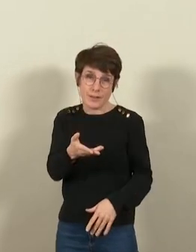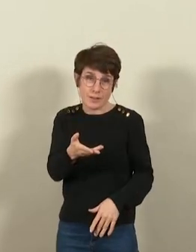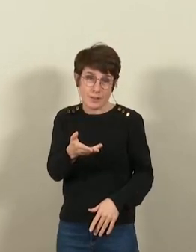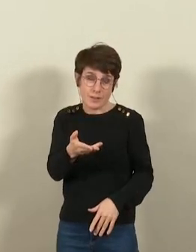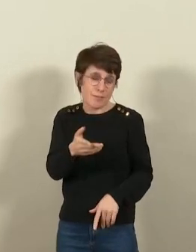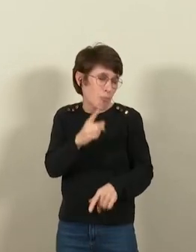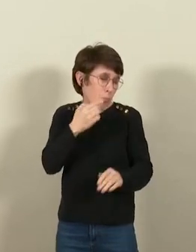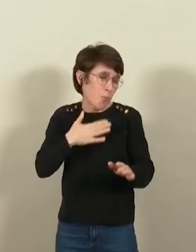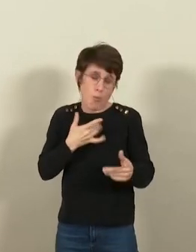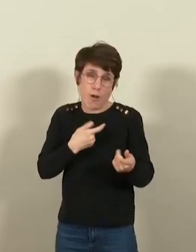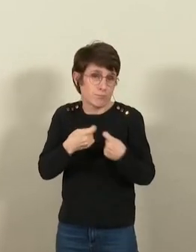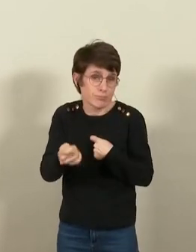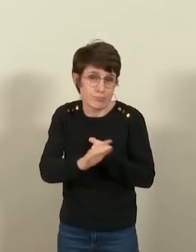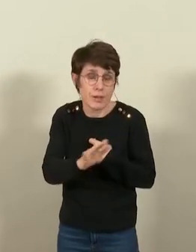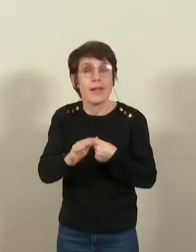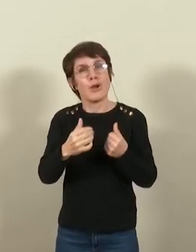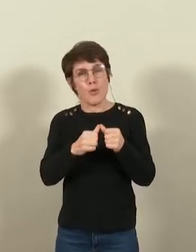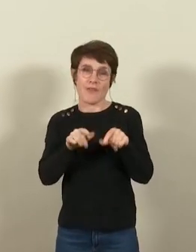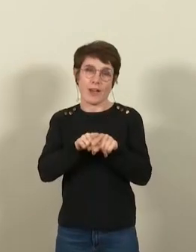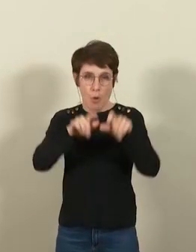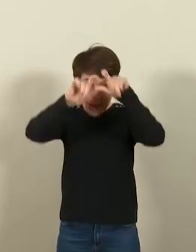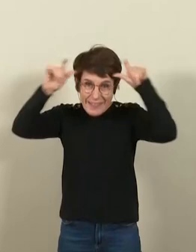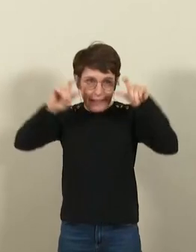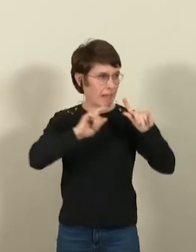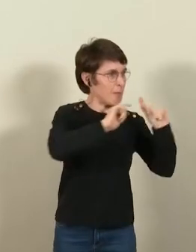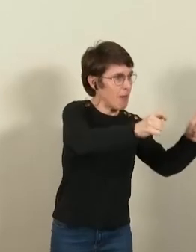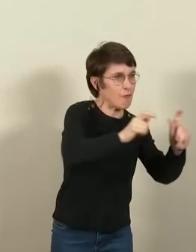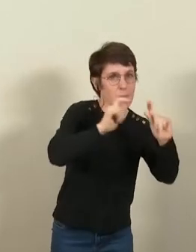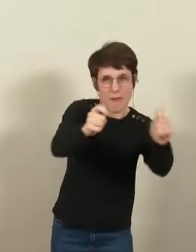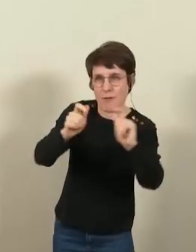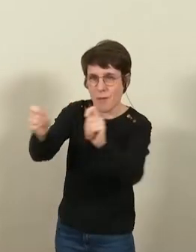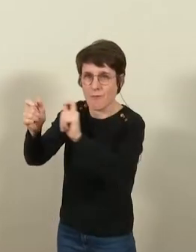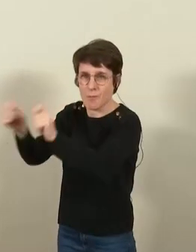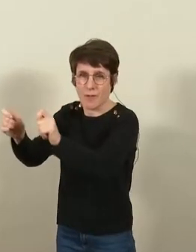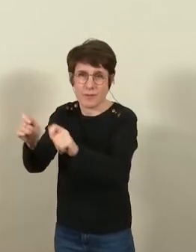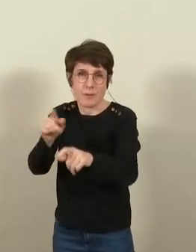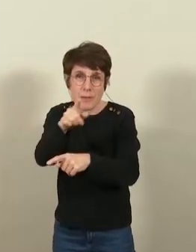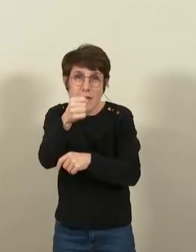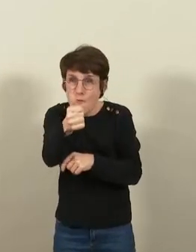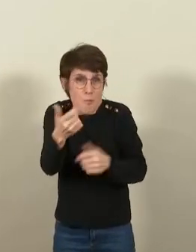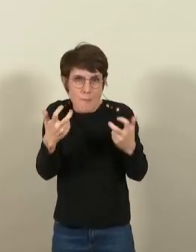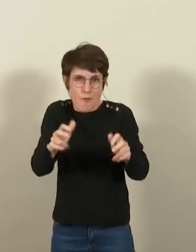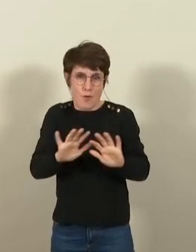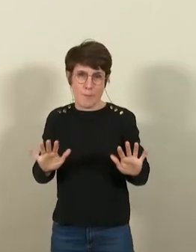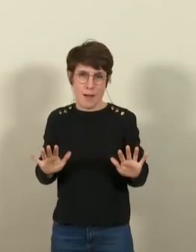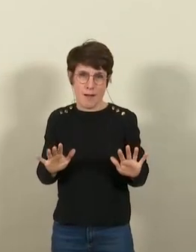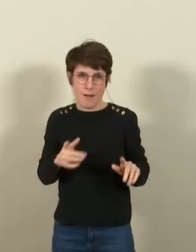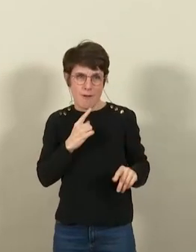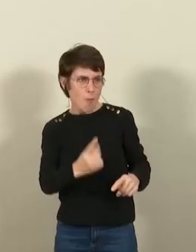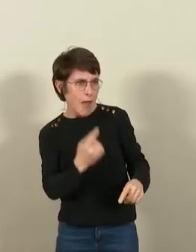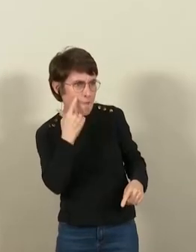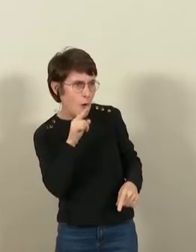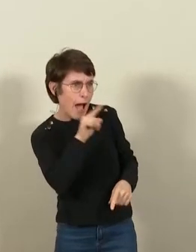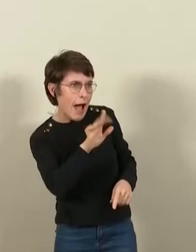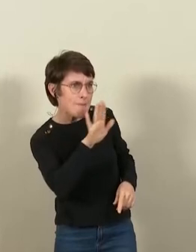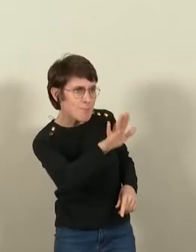productif d'abord vous mettez des étiquettes qu'à mon avis vous ne voulez pas vous-même c'est-à-dire désigner du droit des